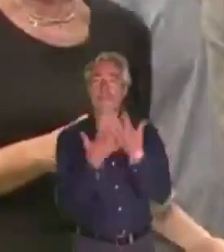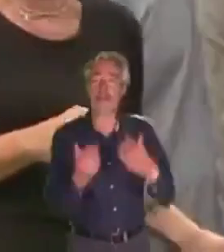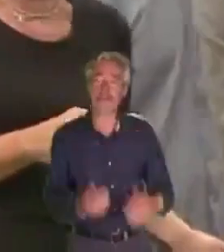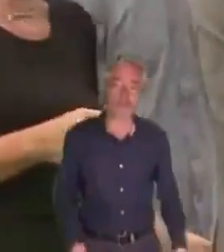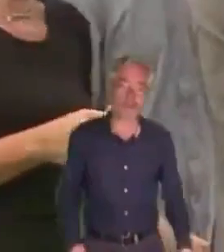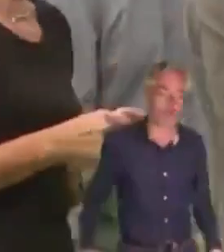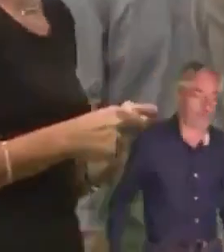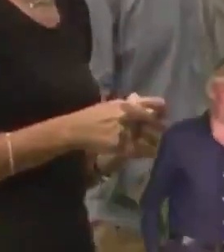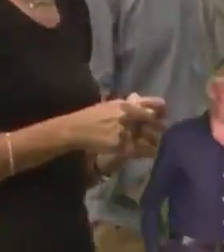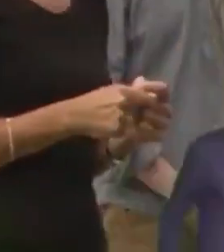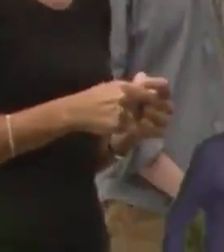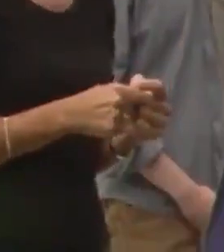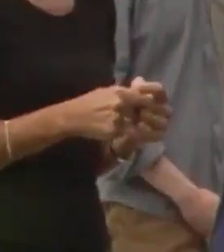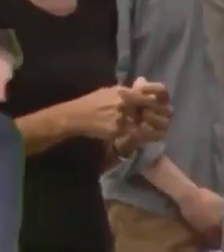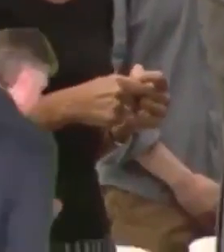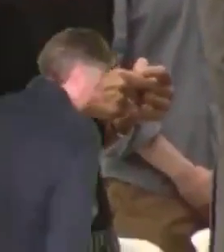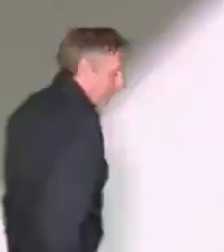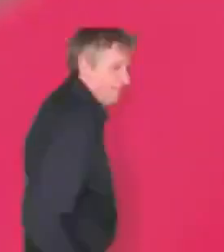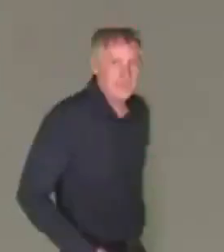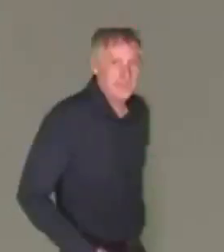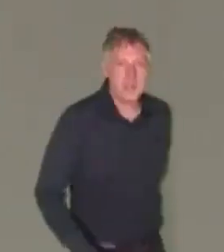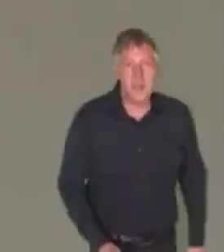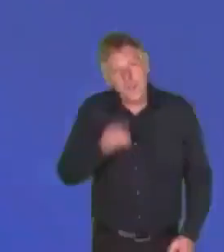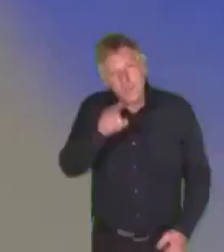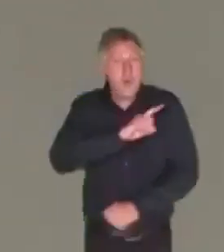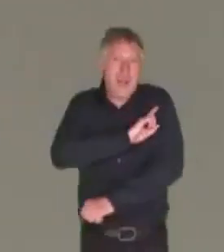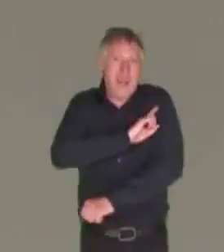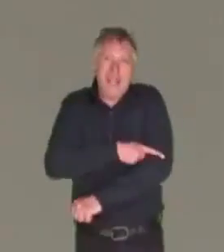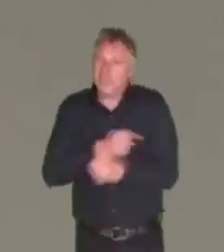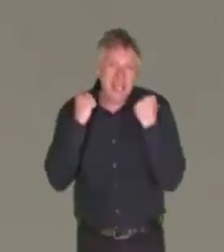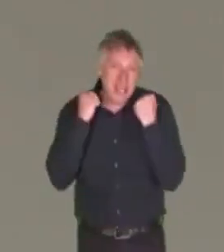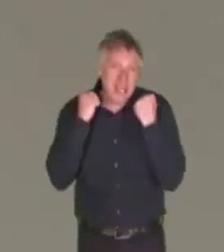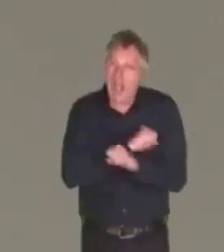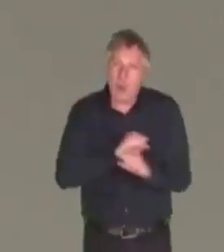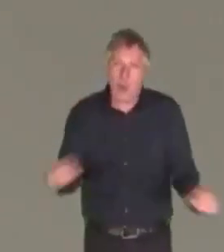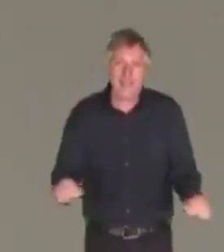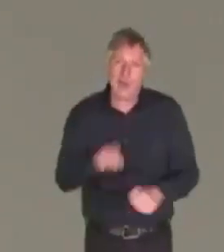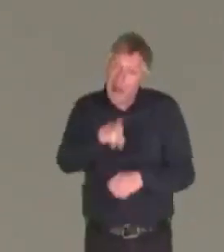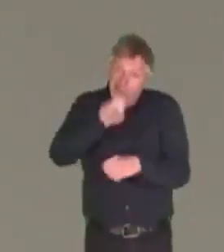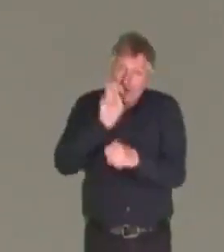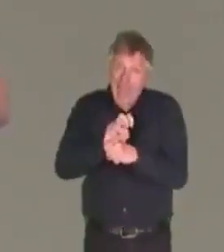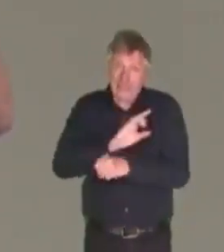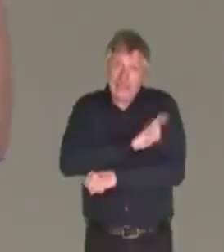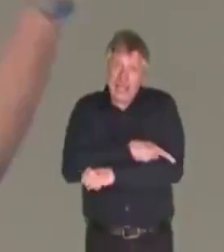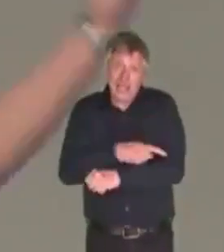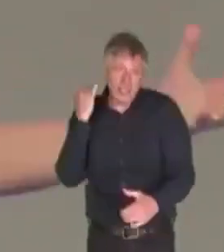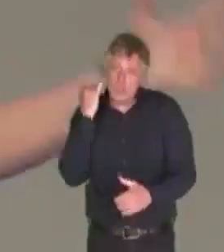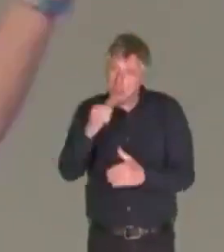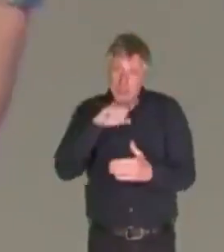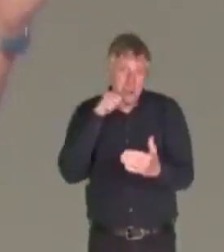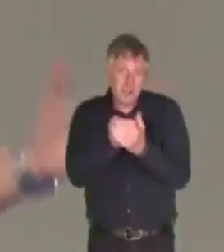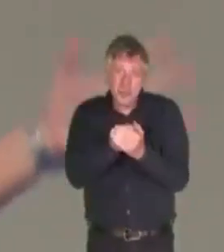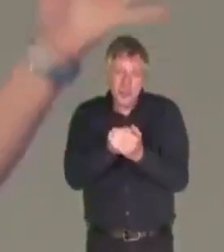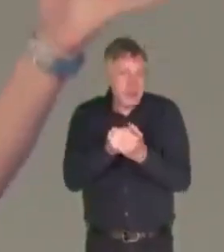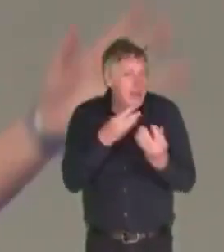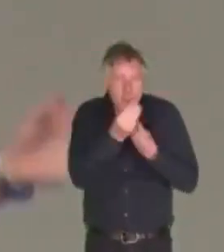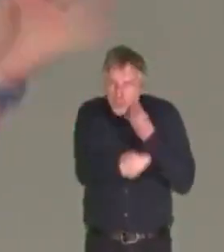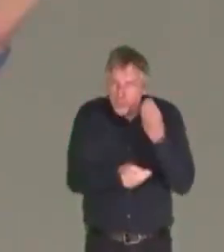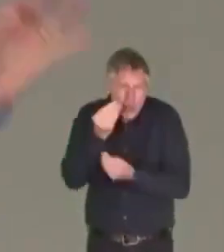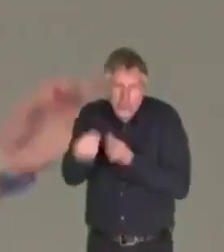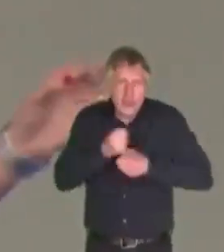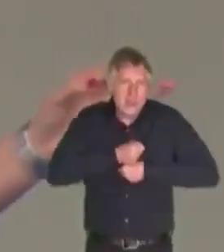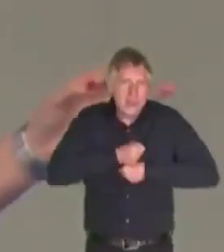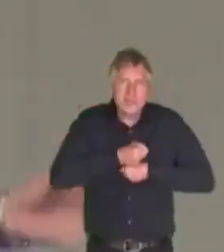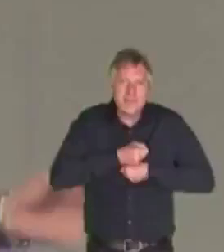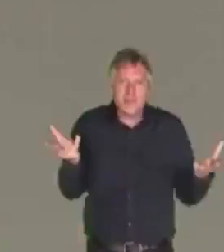Saint-Martin. Vous avez une énergie extraordinaire. On va vous demander de la garder avec vous et de la redonner à chaque fois que quelqu'un